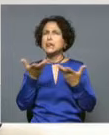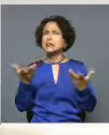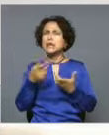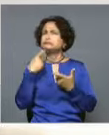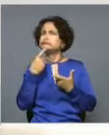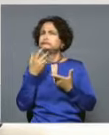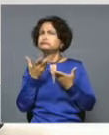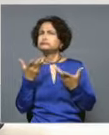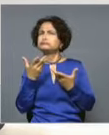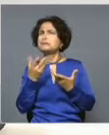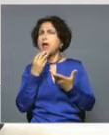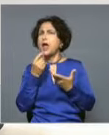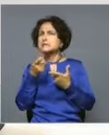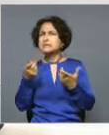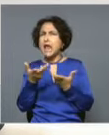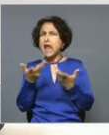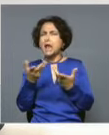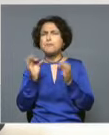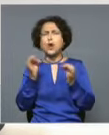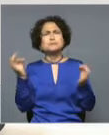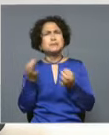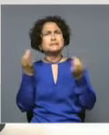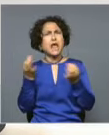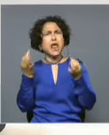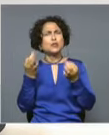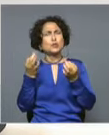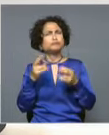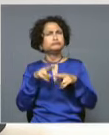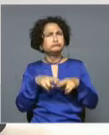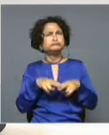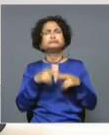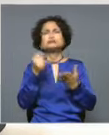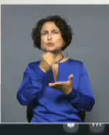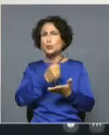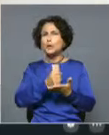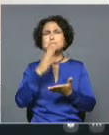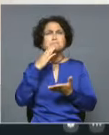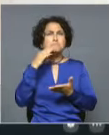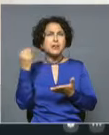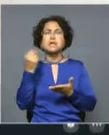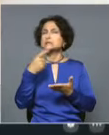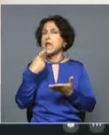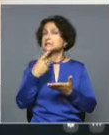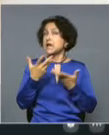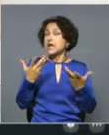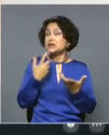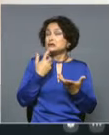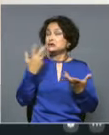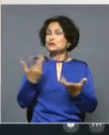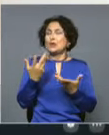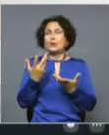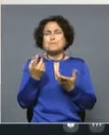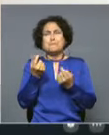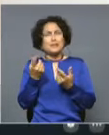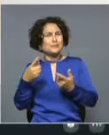по-специално стои въпроса с български език. Защо твърдите това? защото етносът е различен,